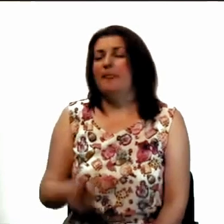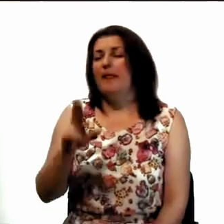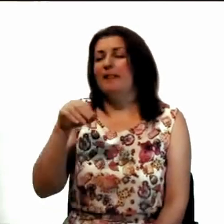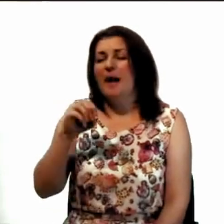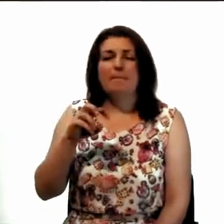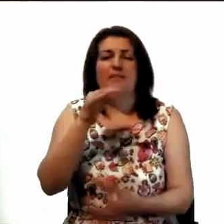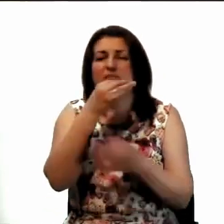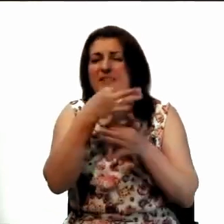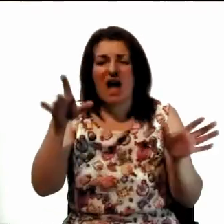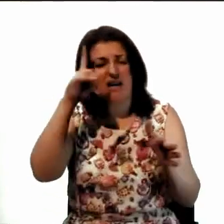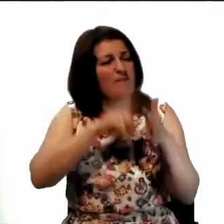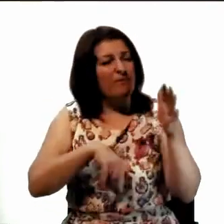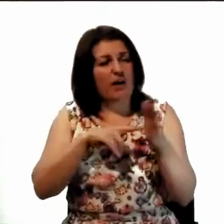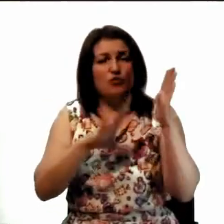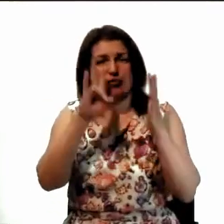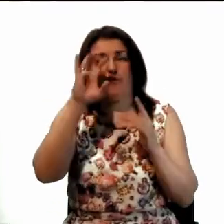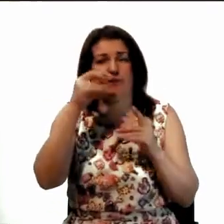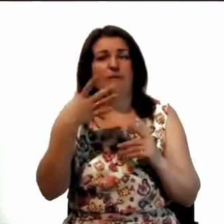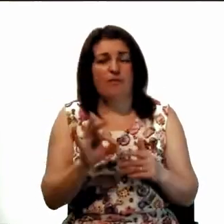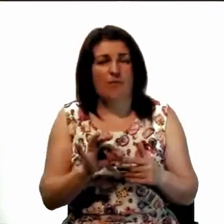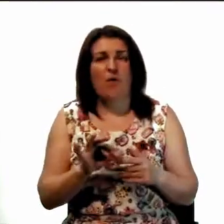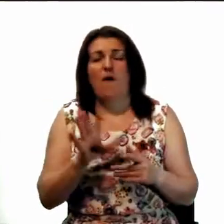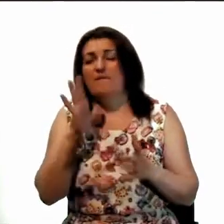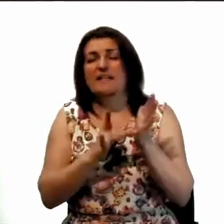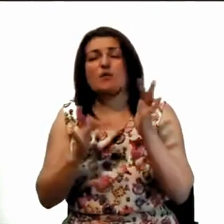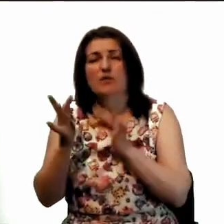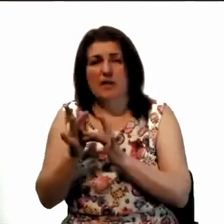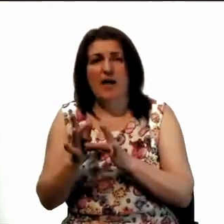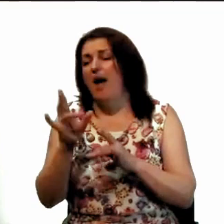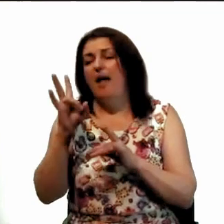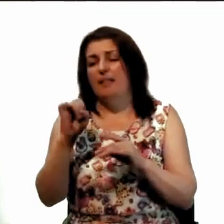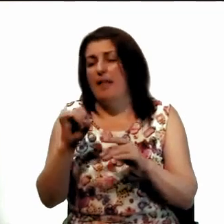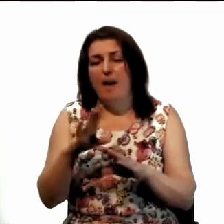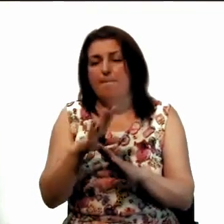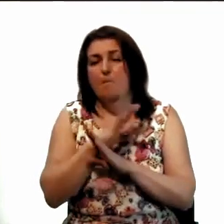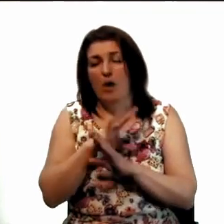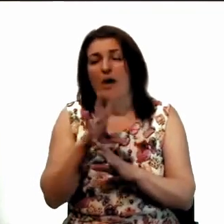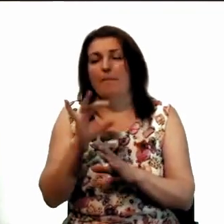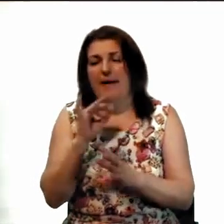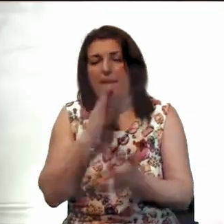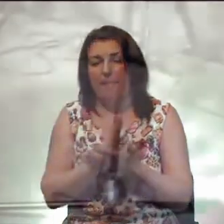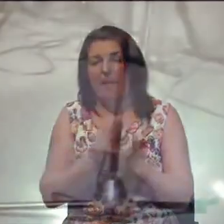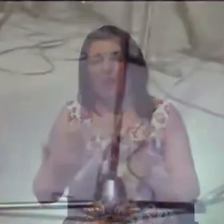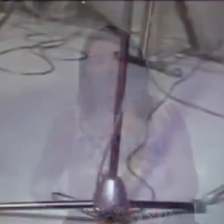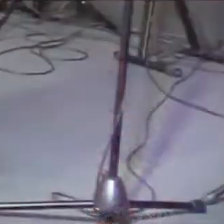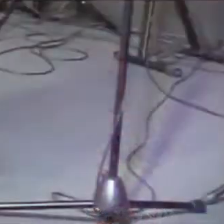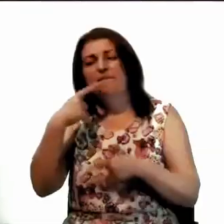всякий верующий в Него, в Иисуса Христа, не погиб, но имел жизнь вечную.